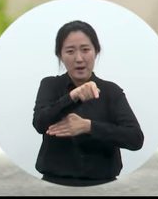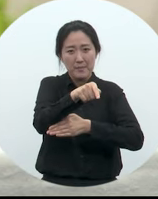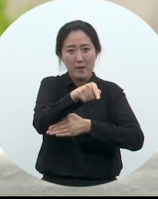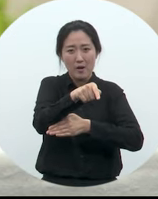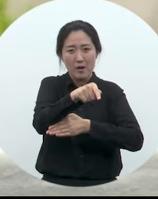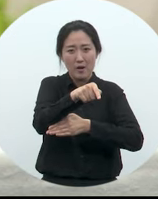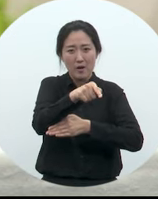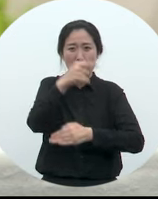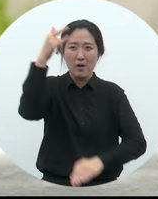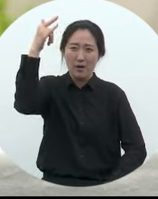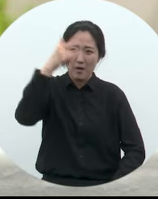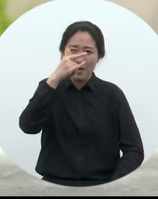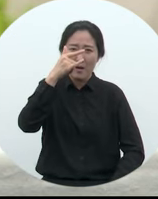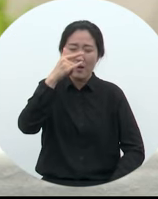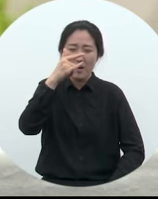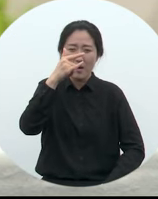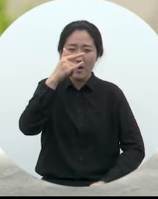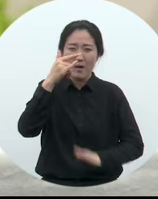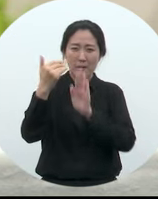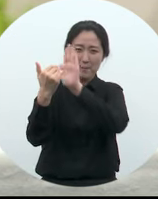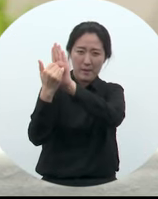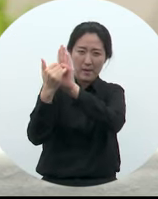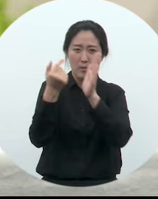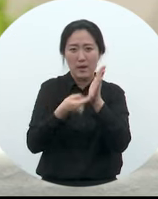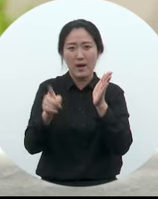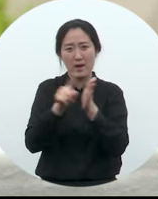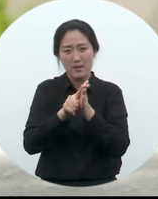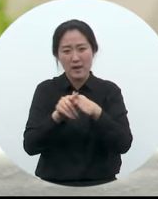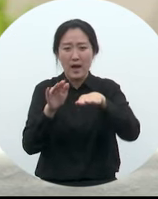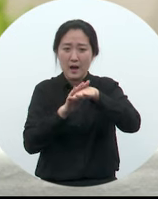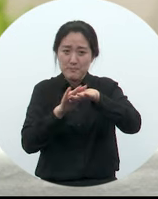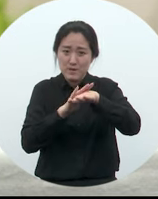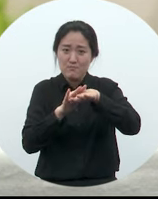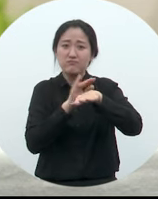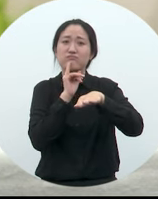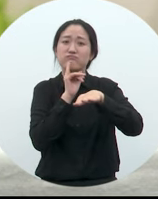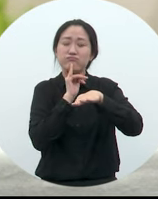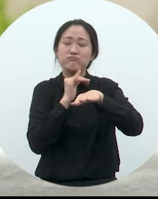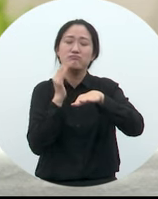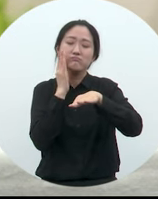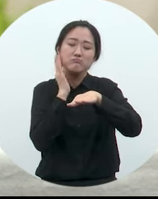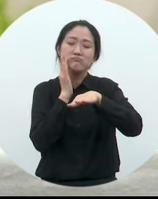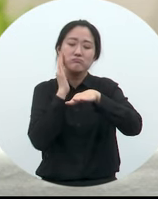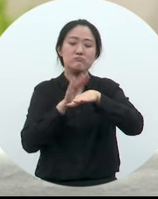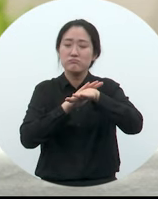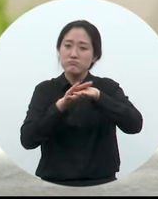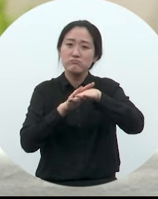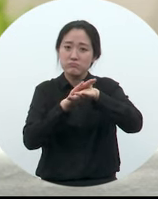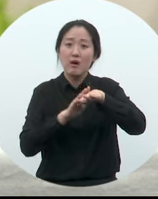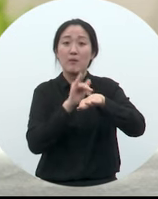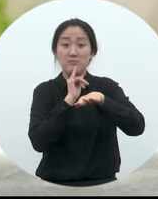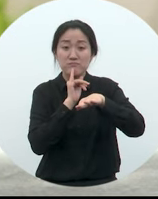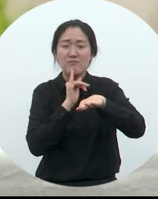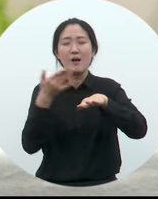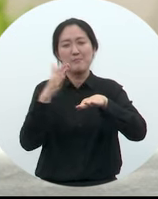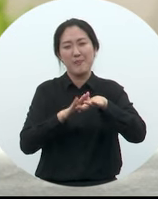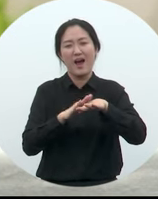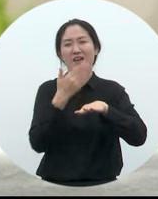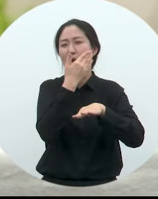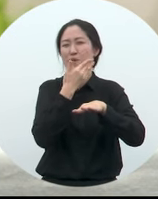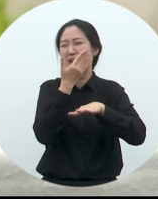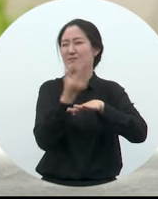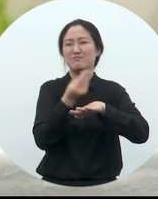되면은 자외선 차단제를 아주 잘 바르죠. 그것은 피부에는 좋을지 모르겠지만 비타민 D